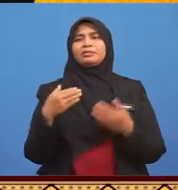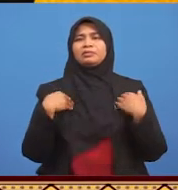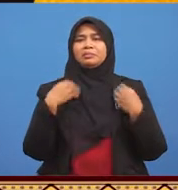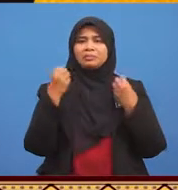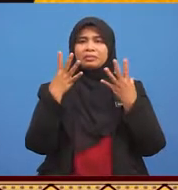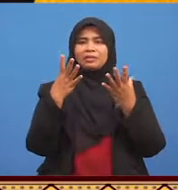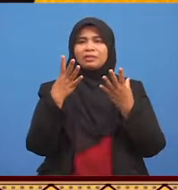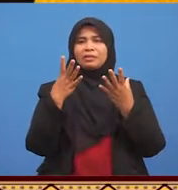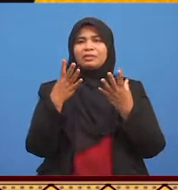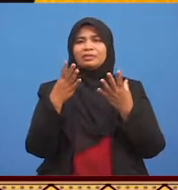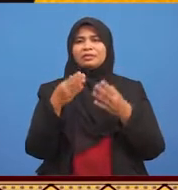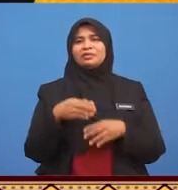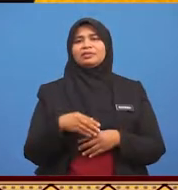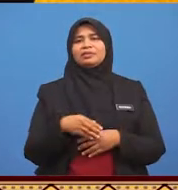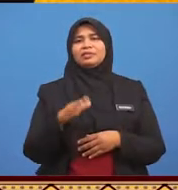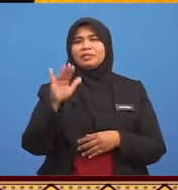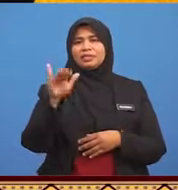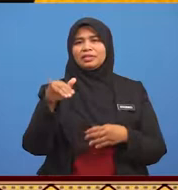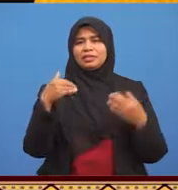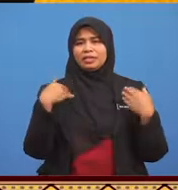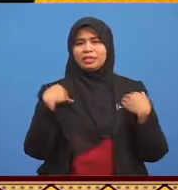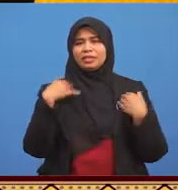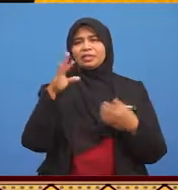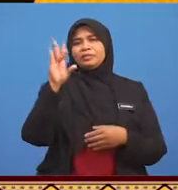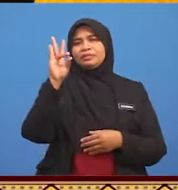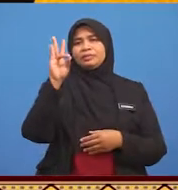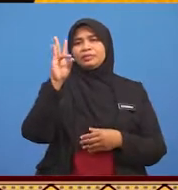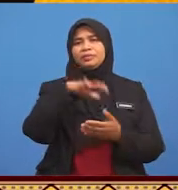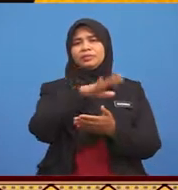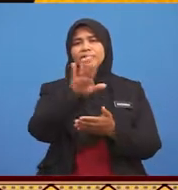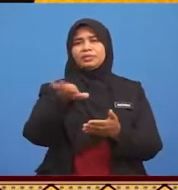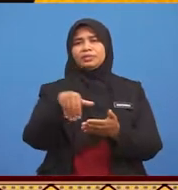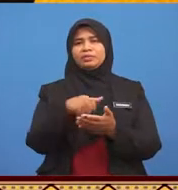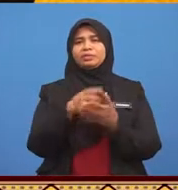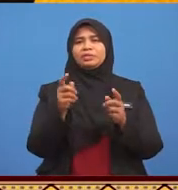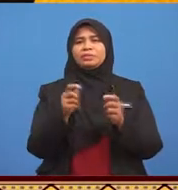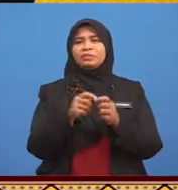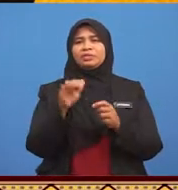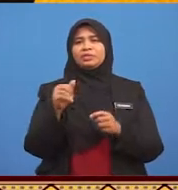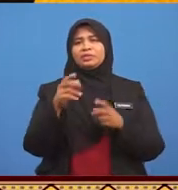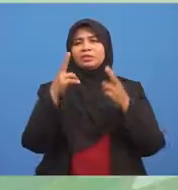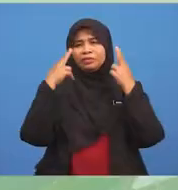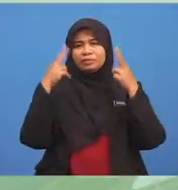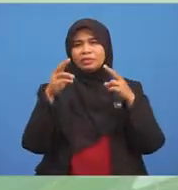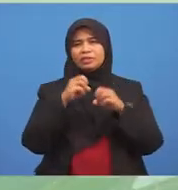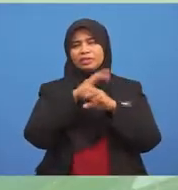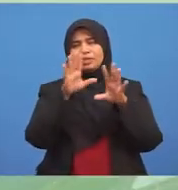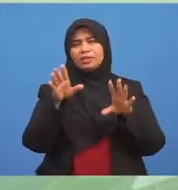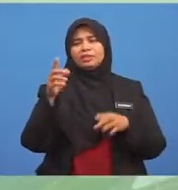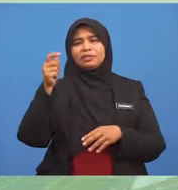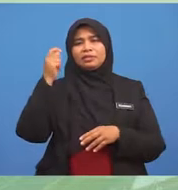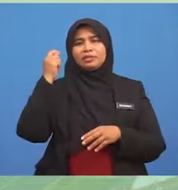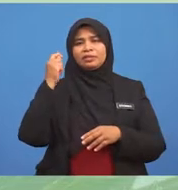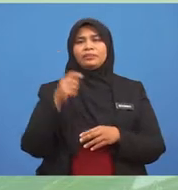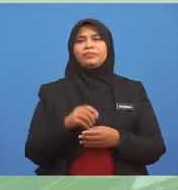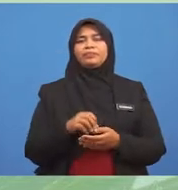sunat ab'ad ya murid-murid? Ya, ada 7 semuanya seperti yang ustazah telah terangkan tadi. Soalan